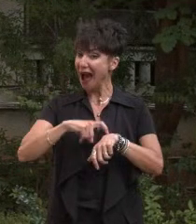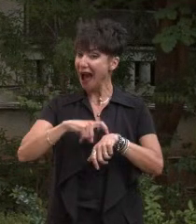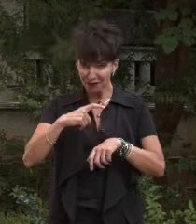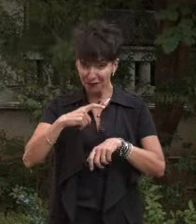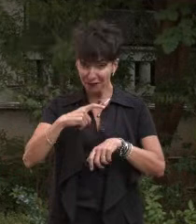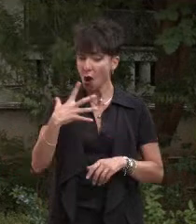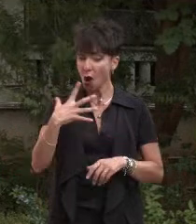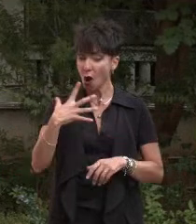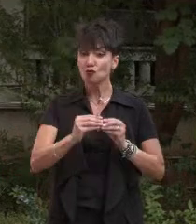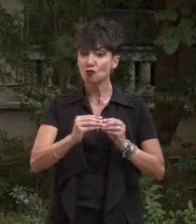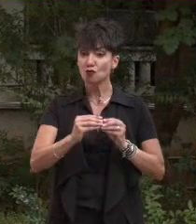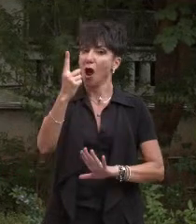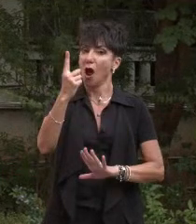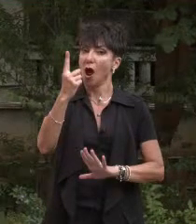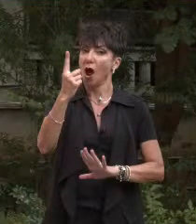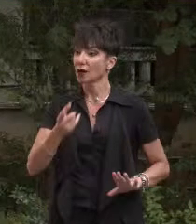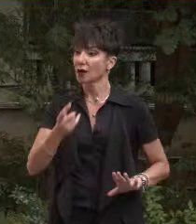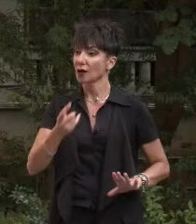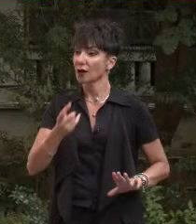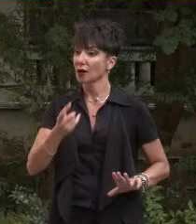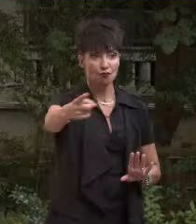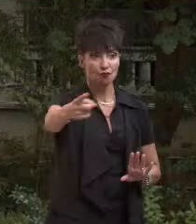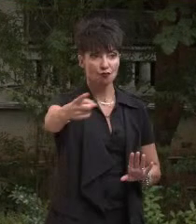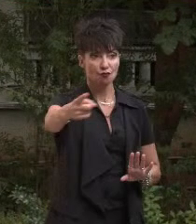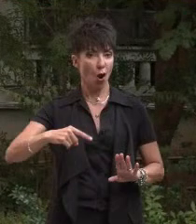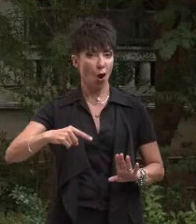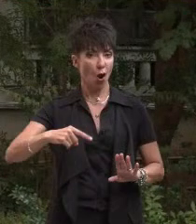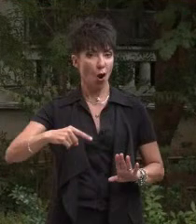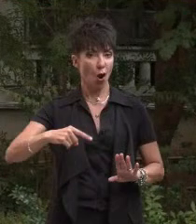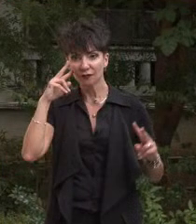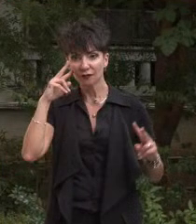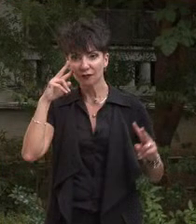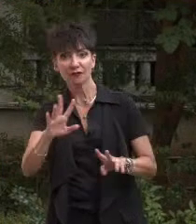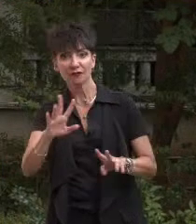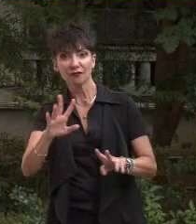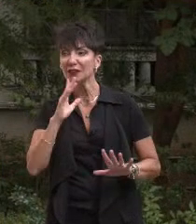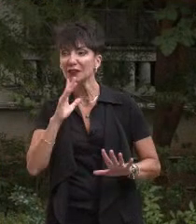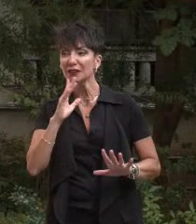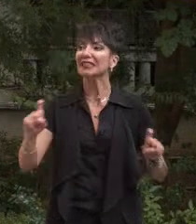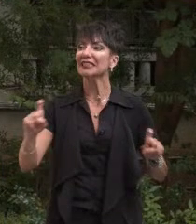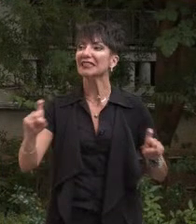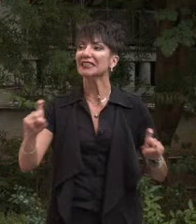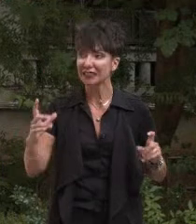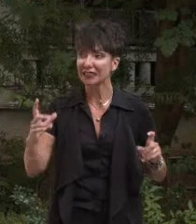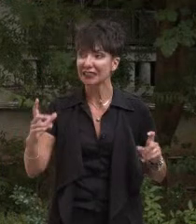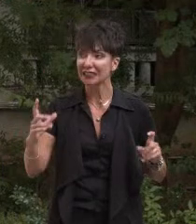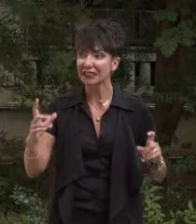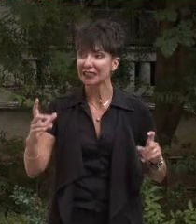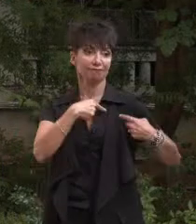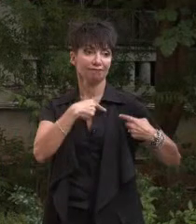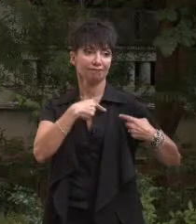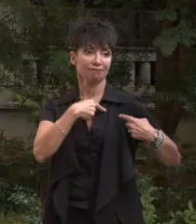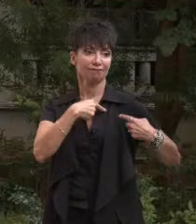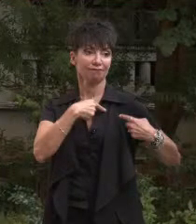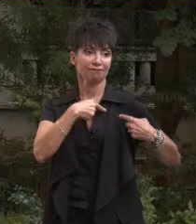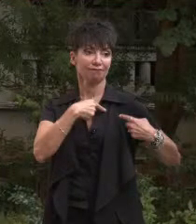one that, dear students, I need to share with you, which is the principle of voluntary service.